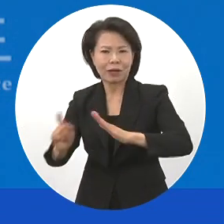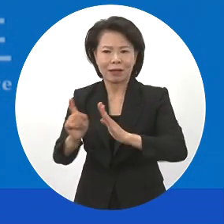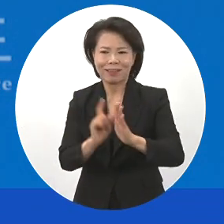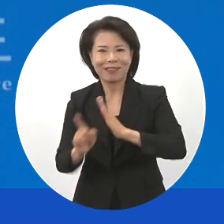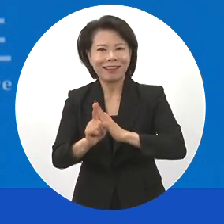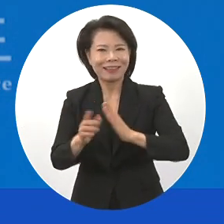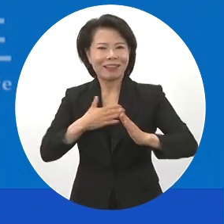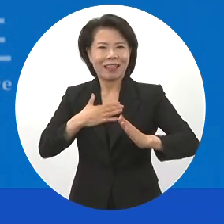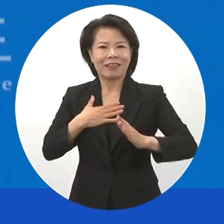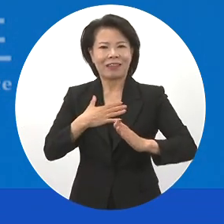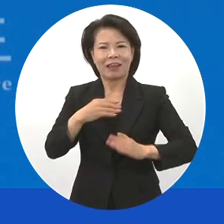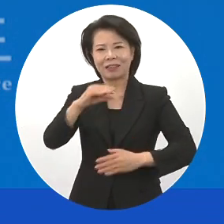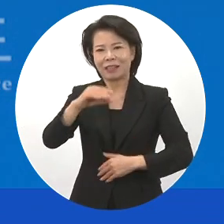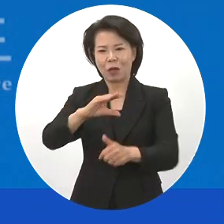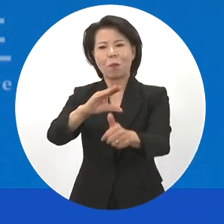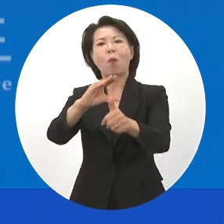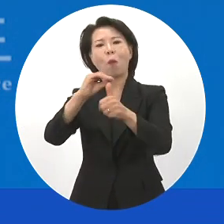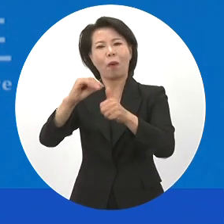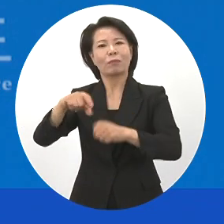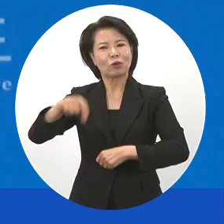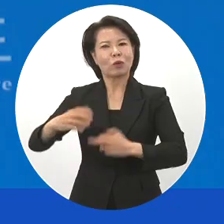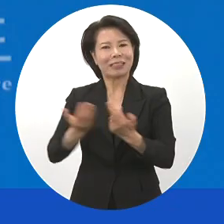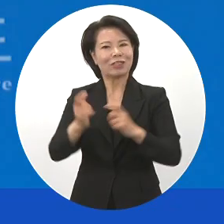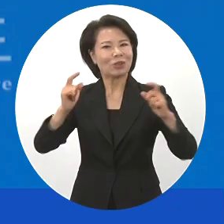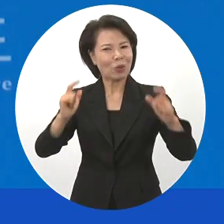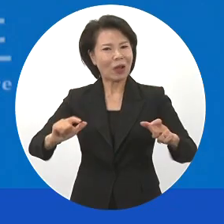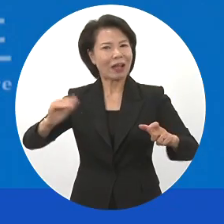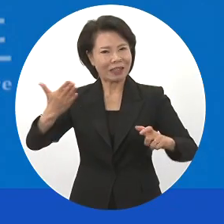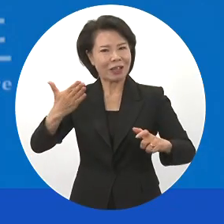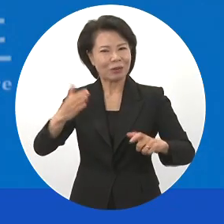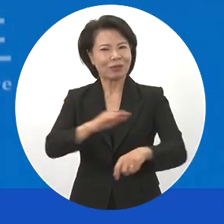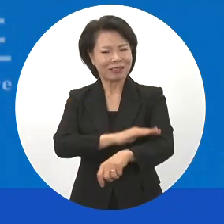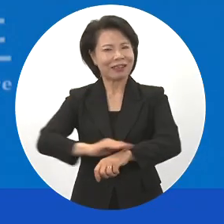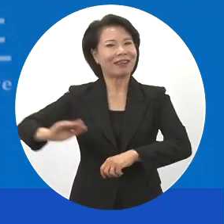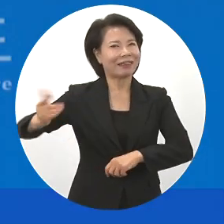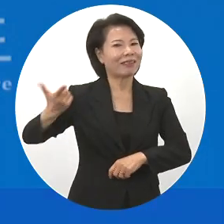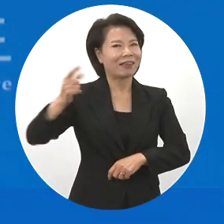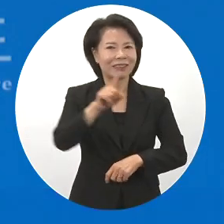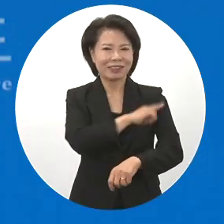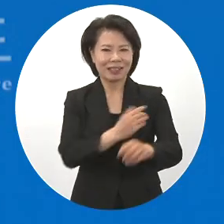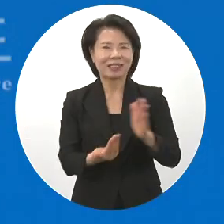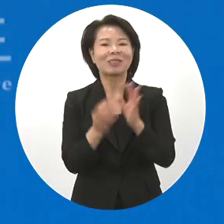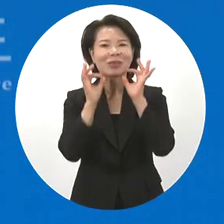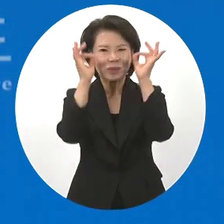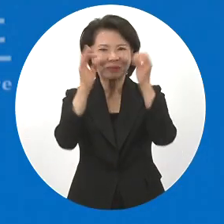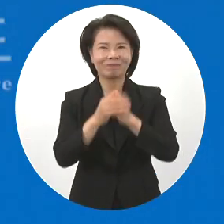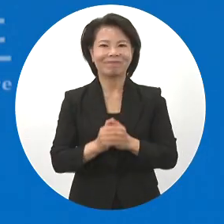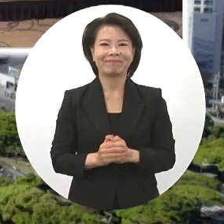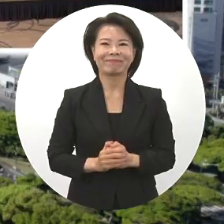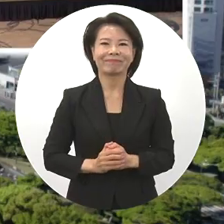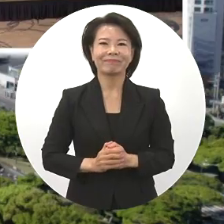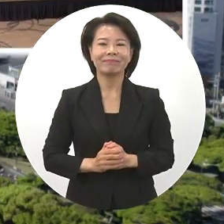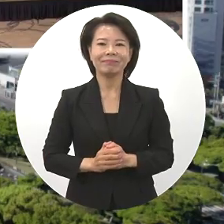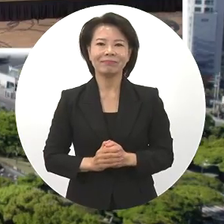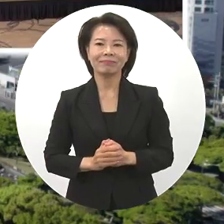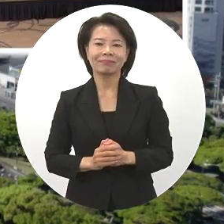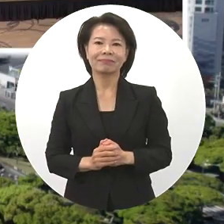나가는 그러한 그 모범적인 지역으로 그 거듭 자리매김할 수 있도록 저희가 최선을 다하겠습니다.